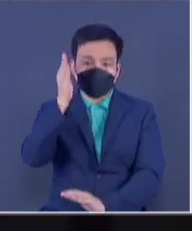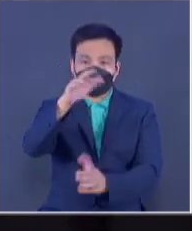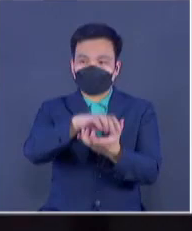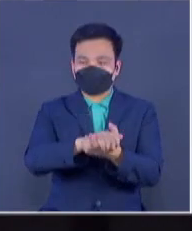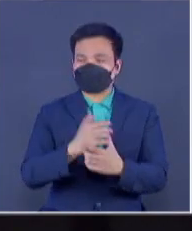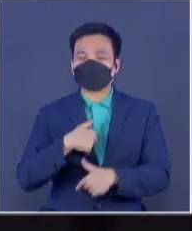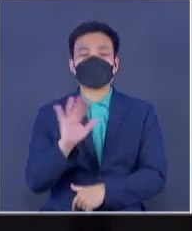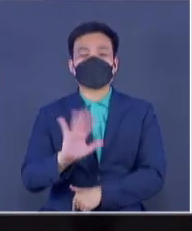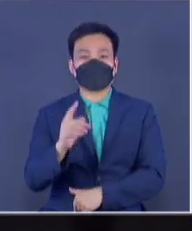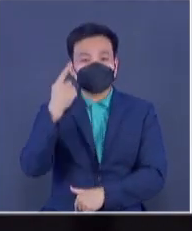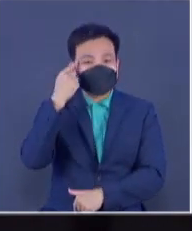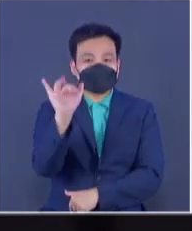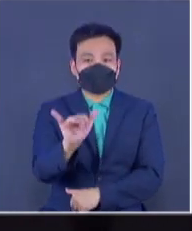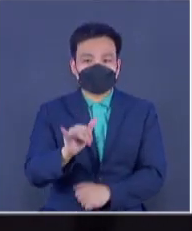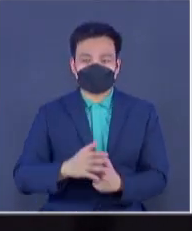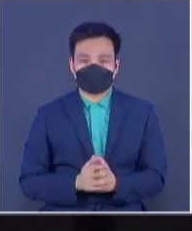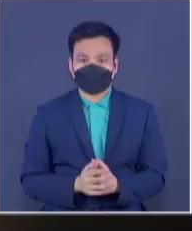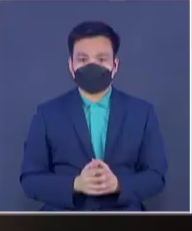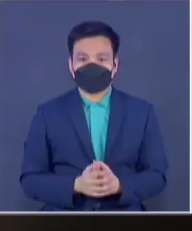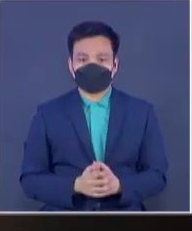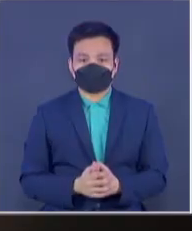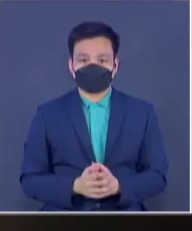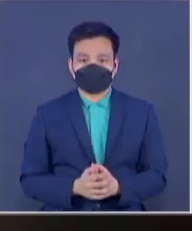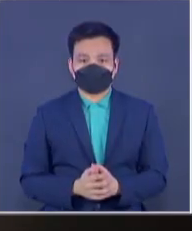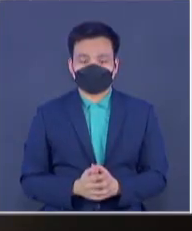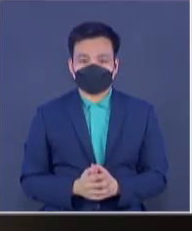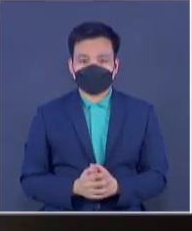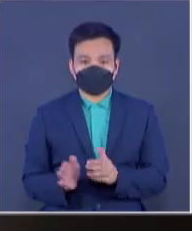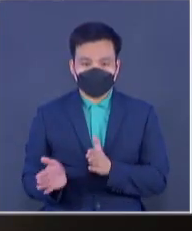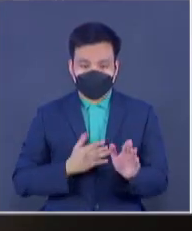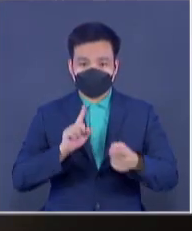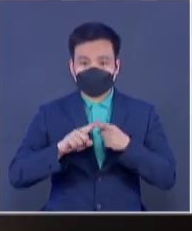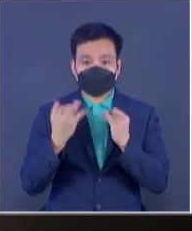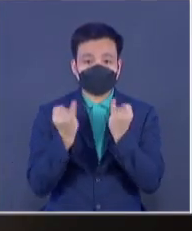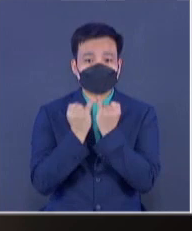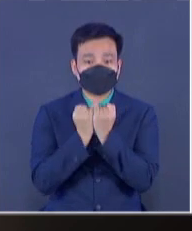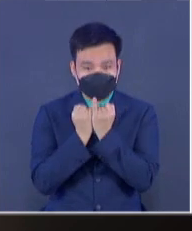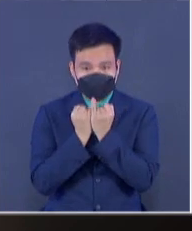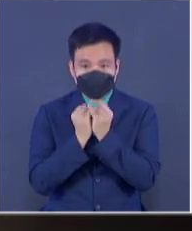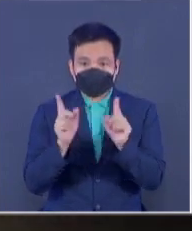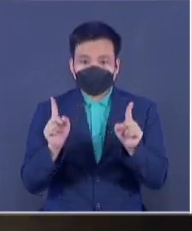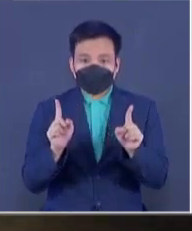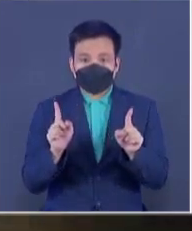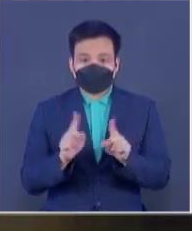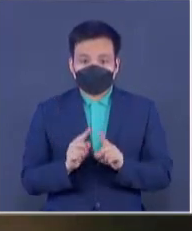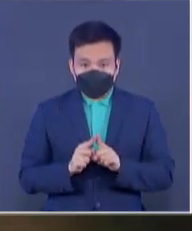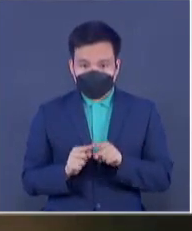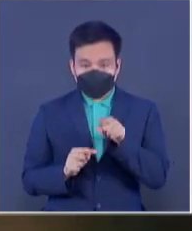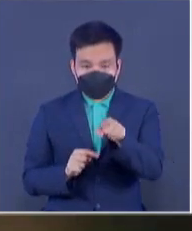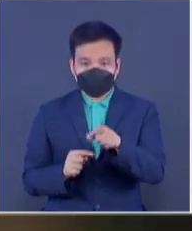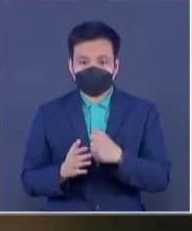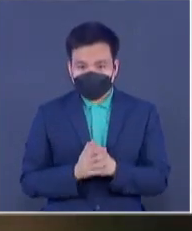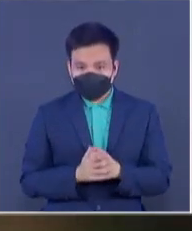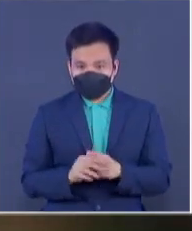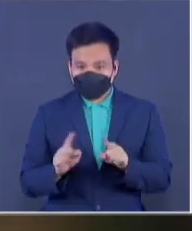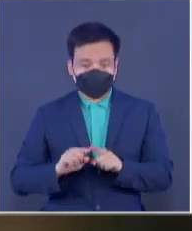เร็วๆนี้ค่ะส่วนเข้าของเพื่อนสนิทนะคะอย่างคุณอาเล็กธีรเดชที่โดนจับตาว่าเหมือนกำลังปลูกต้นรักอยู่กับนางเอกสาว